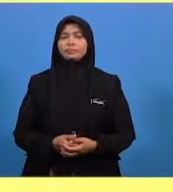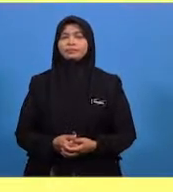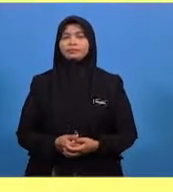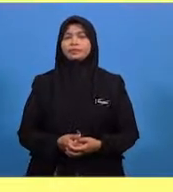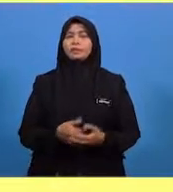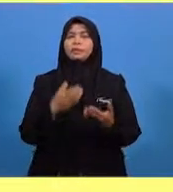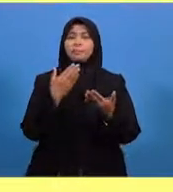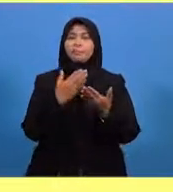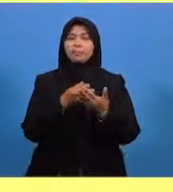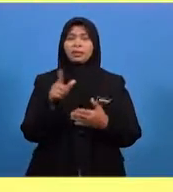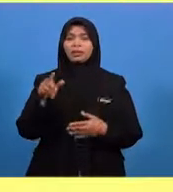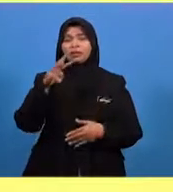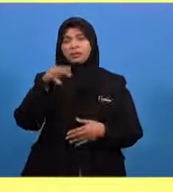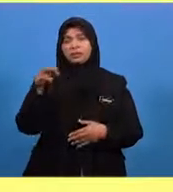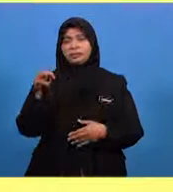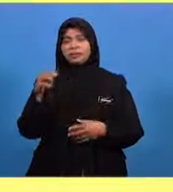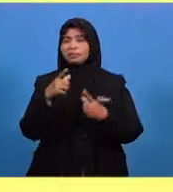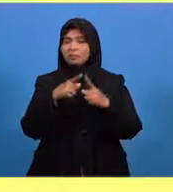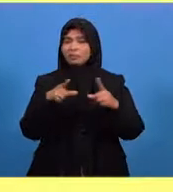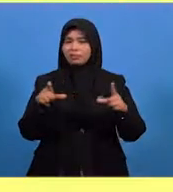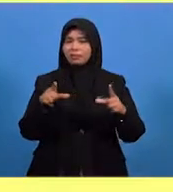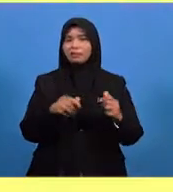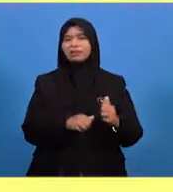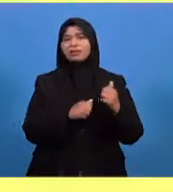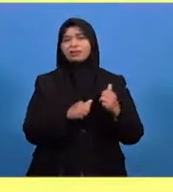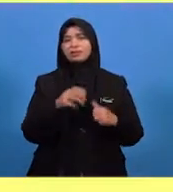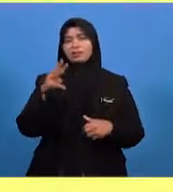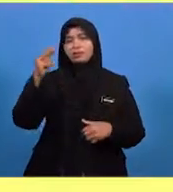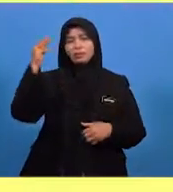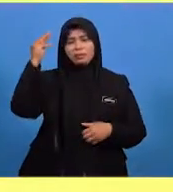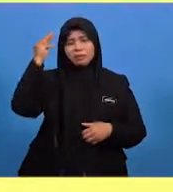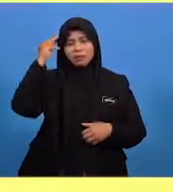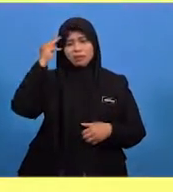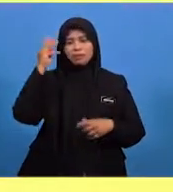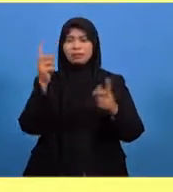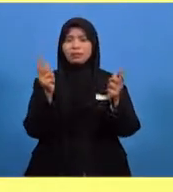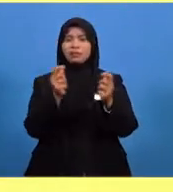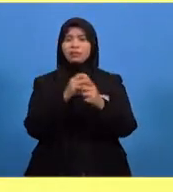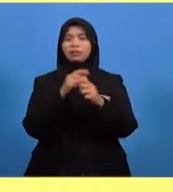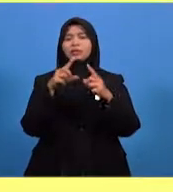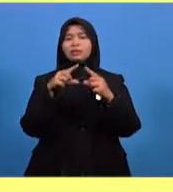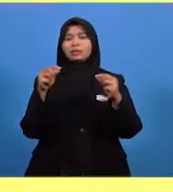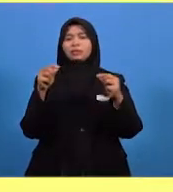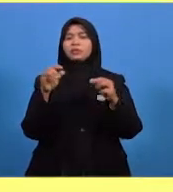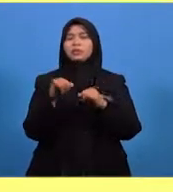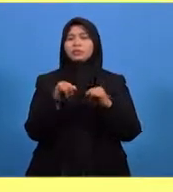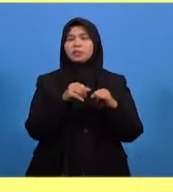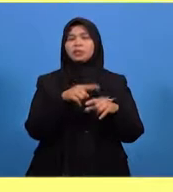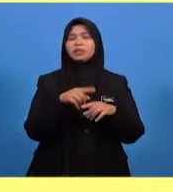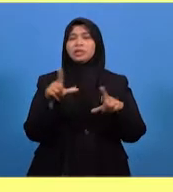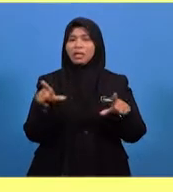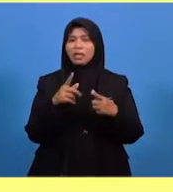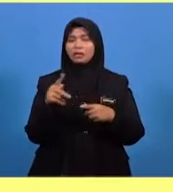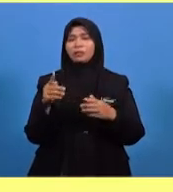Baiklah mode-mode selain manajemen Askar Melayu penentangan atas jepun juga telah dilakukan